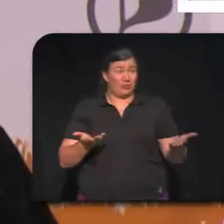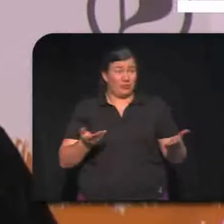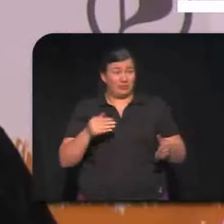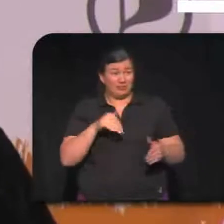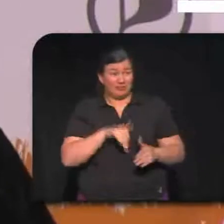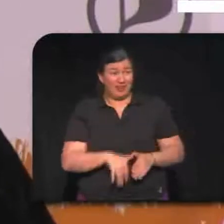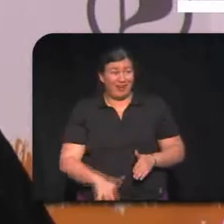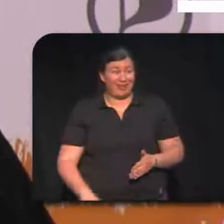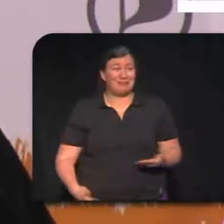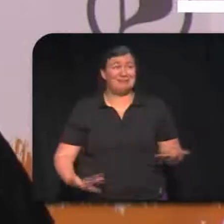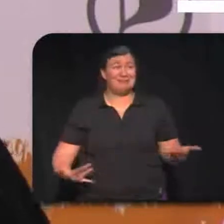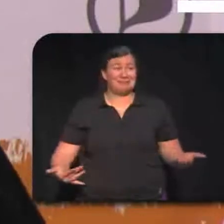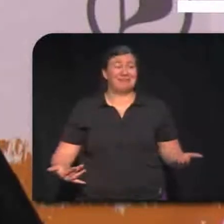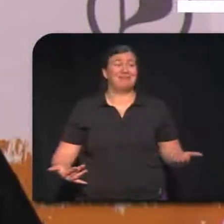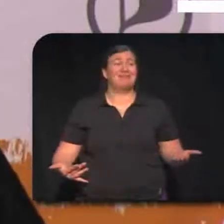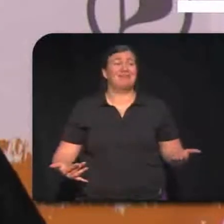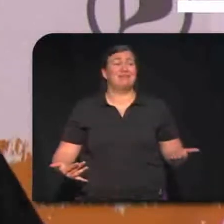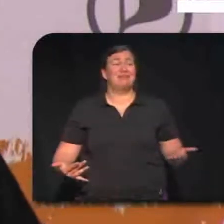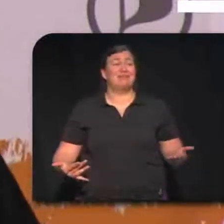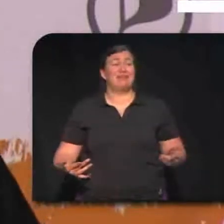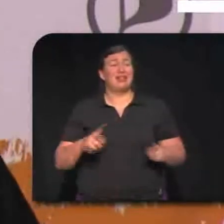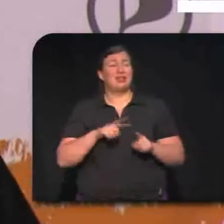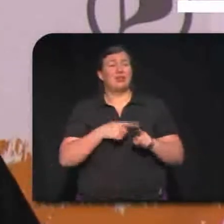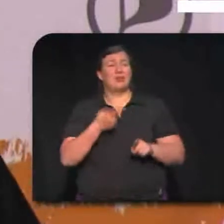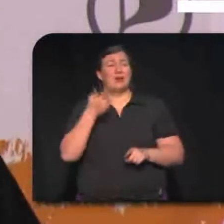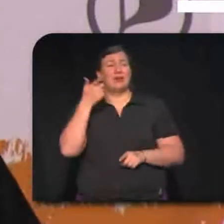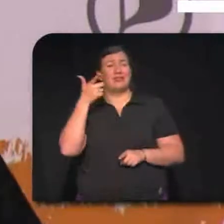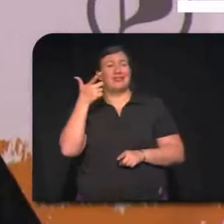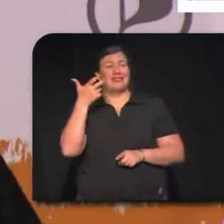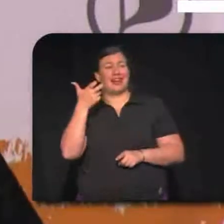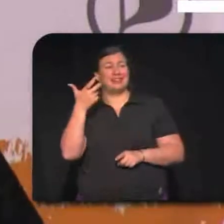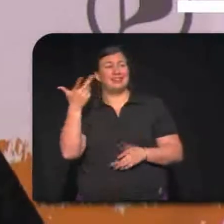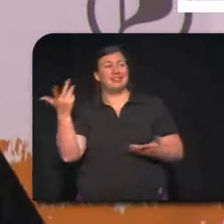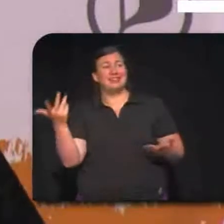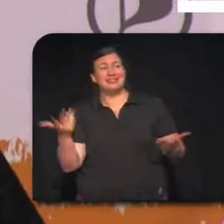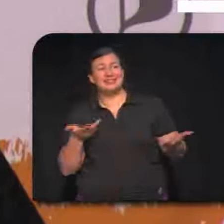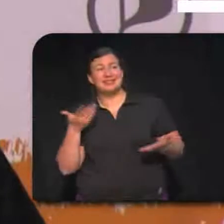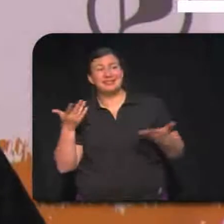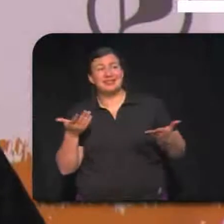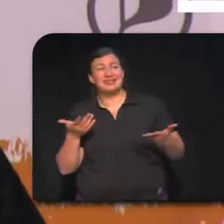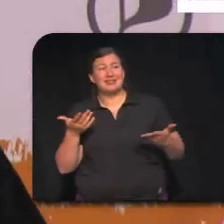die hat die Nummer 37 das ist da hinten das kann ich gerade nicht sehen